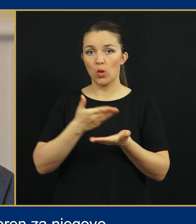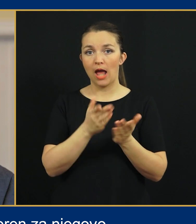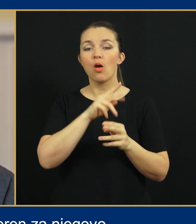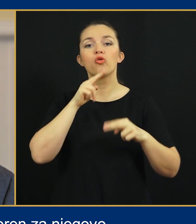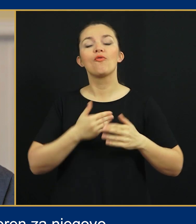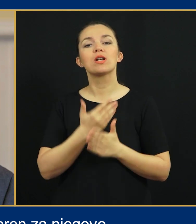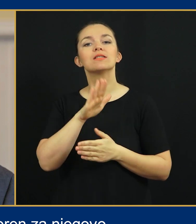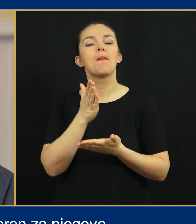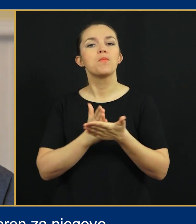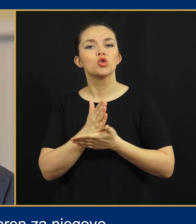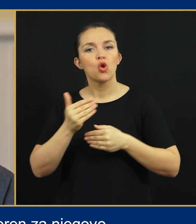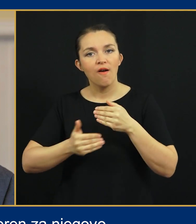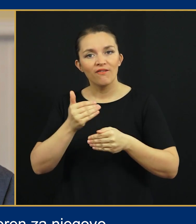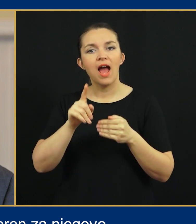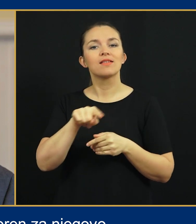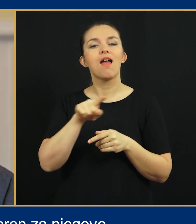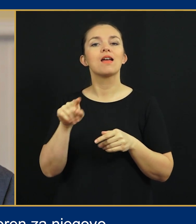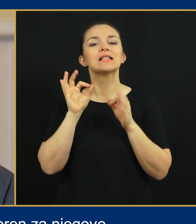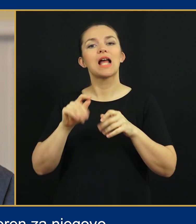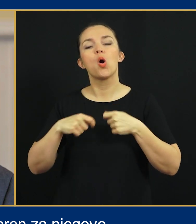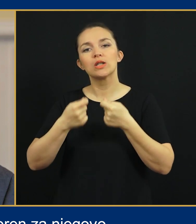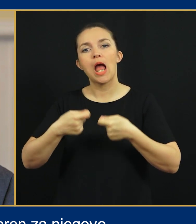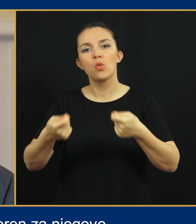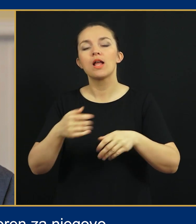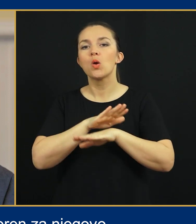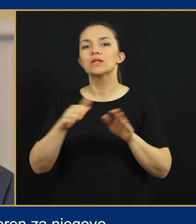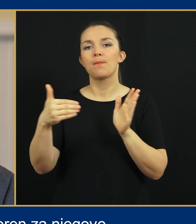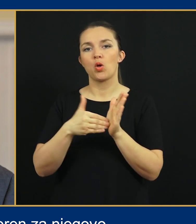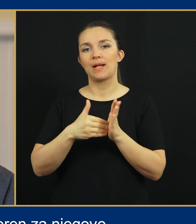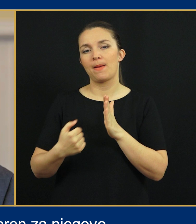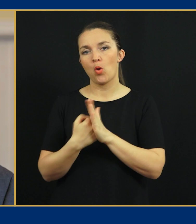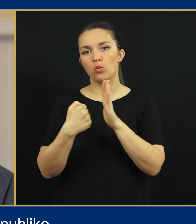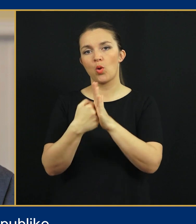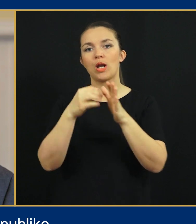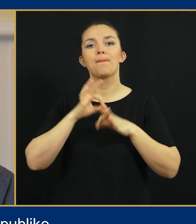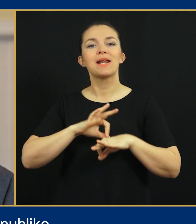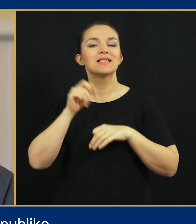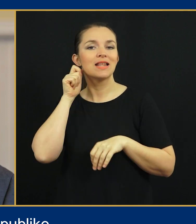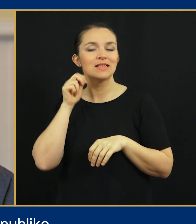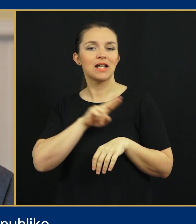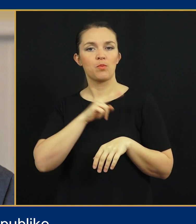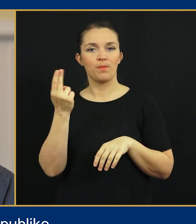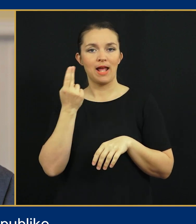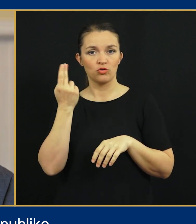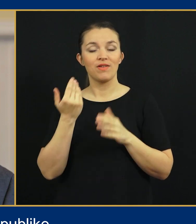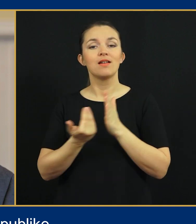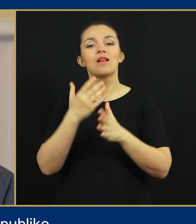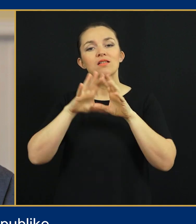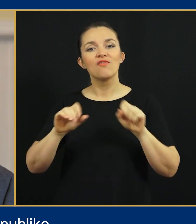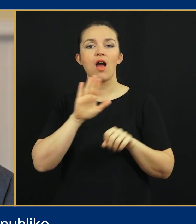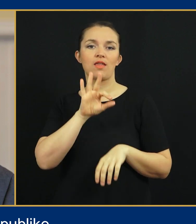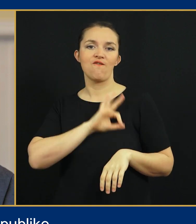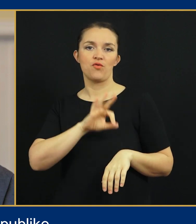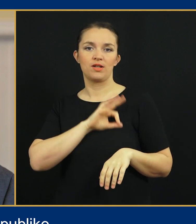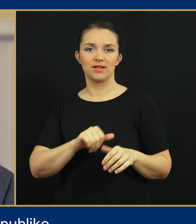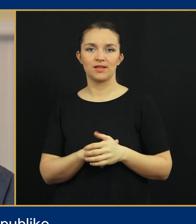je odgovoren za njegovo poslovanje in s tem zagotavljanje vse potrebne podpore predsednici republike za izvajanje